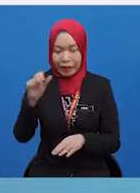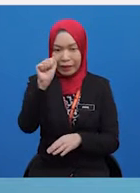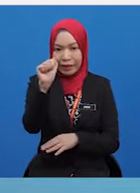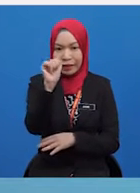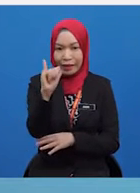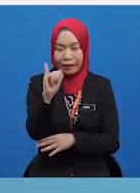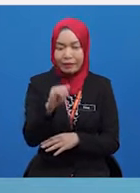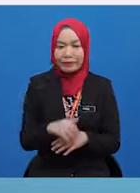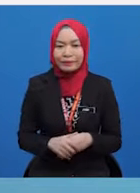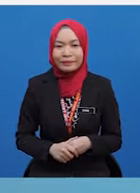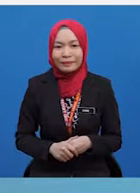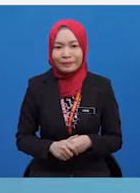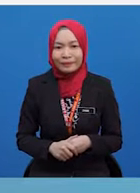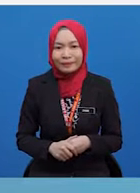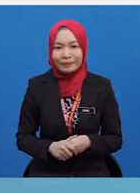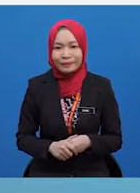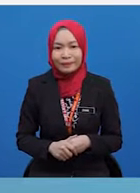Illustrator.